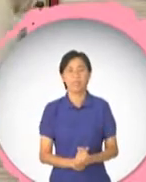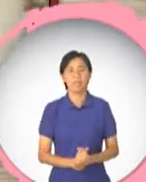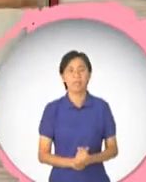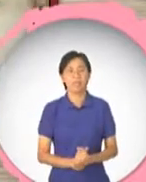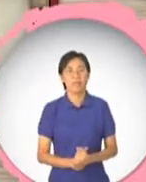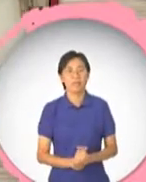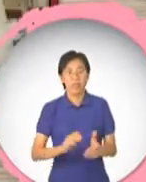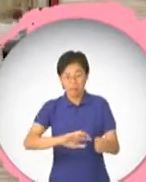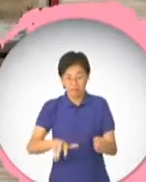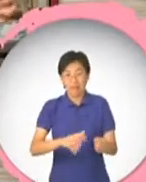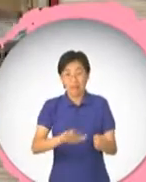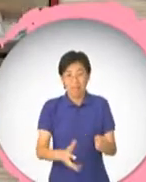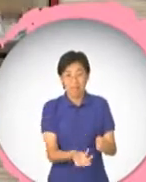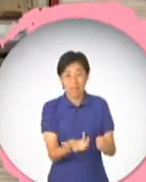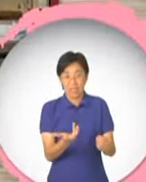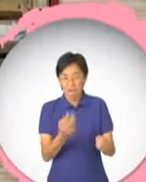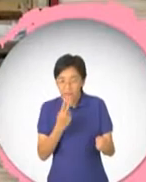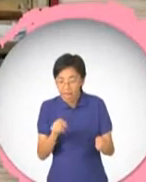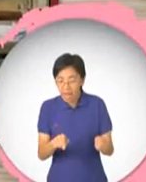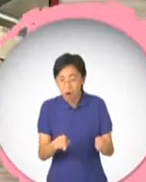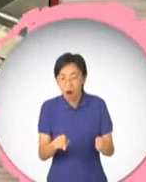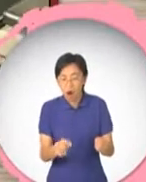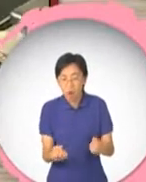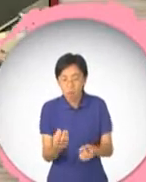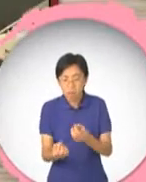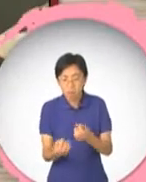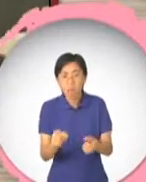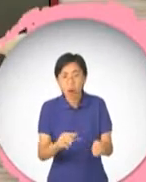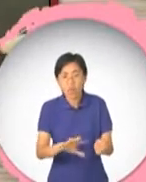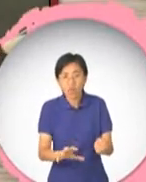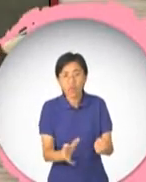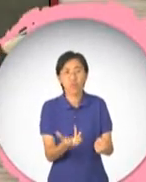นะคะคุณโก้ก็จะเห็นว่ามันมีฟองอากาศอยู่ด้านในนี้ด้วยนะคะ